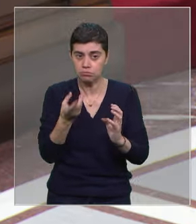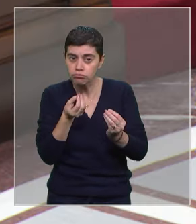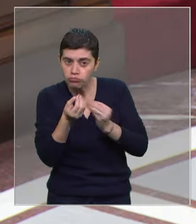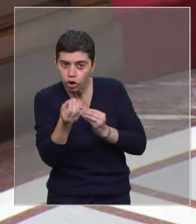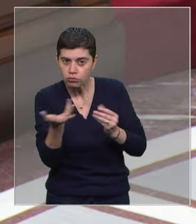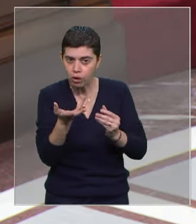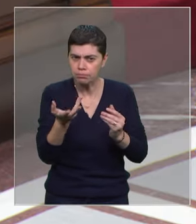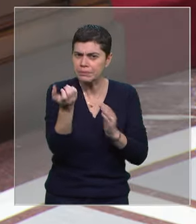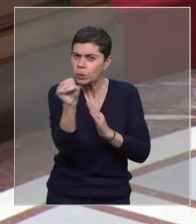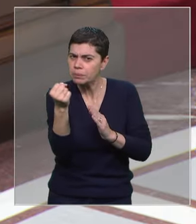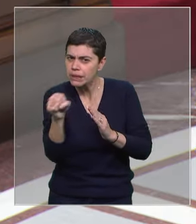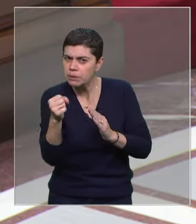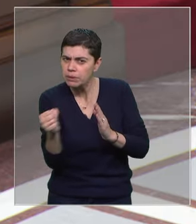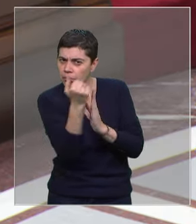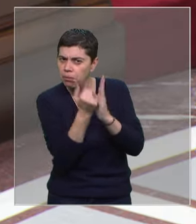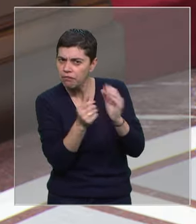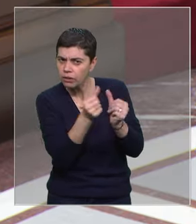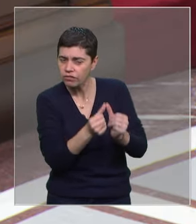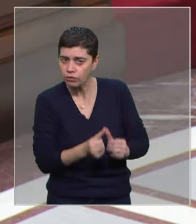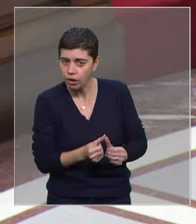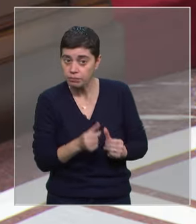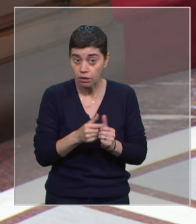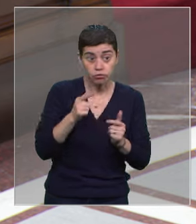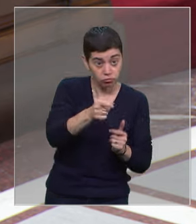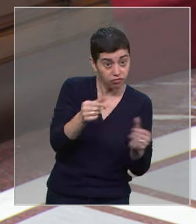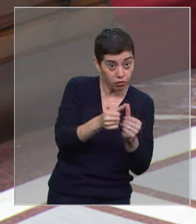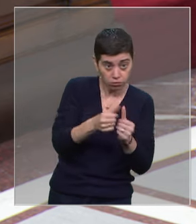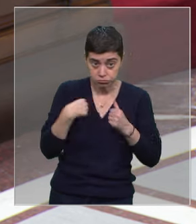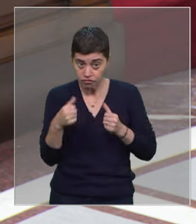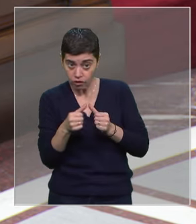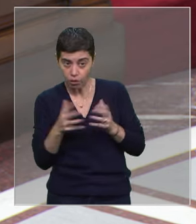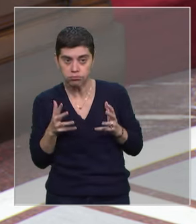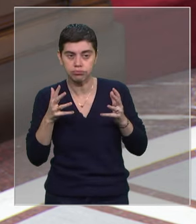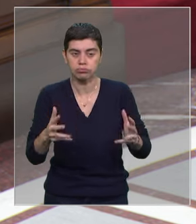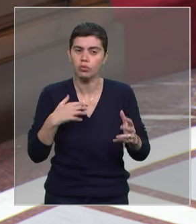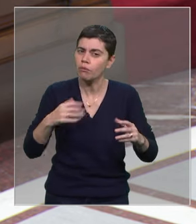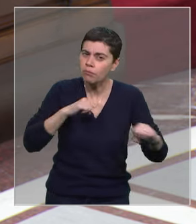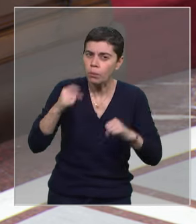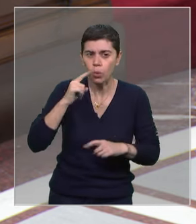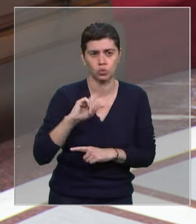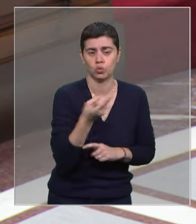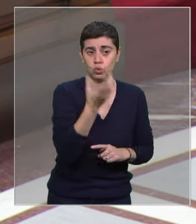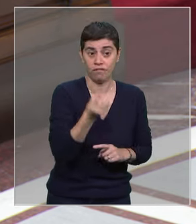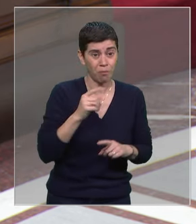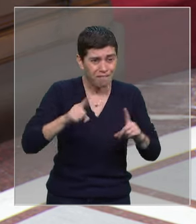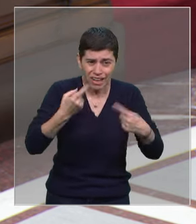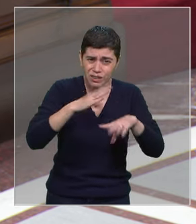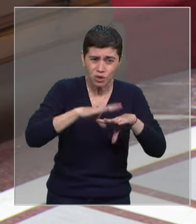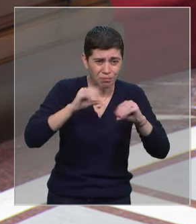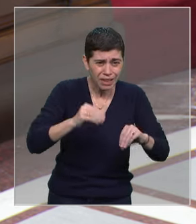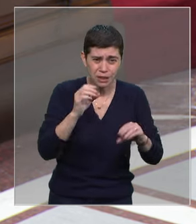des priorités et des engagements réciproques. Nous agissons pour tous les enfants. Je suis sur le terrain pour mesurer ça. Nous